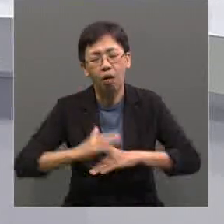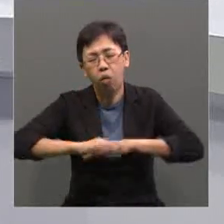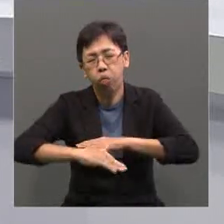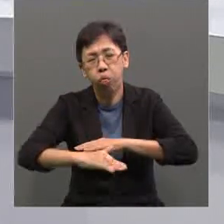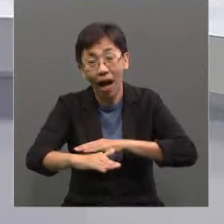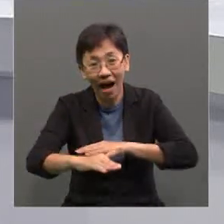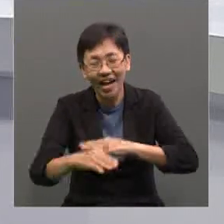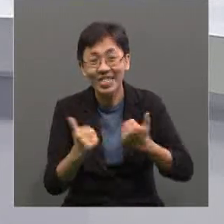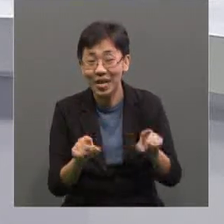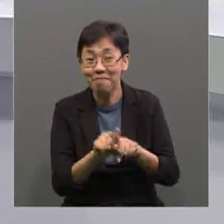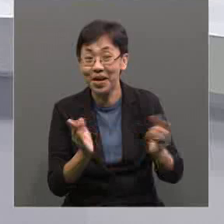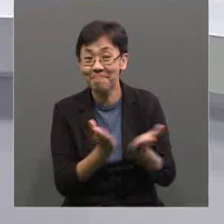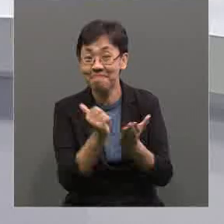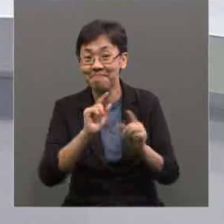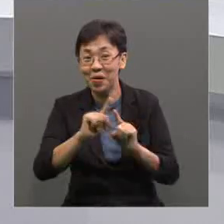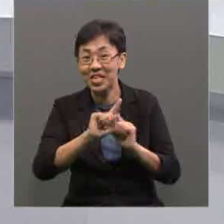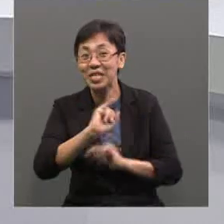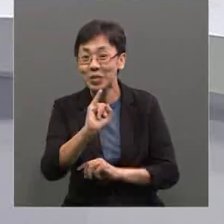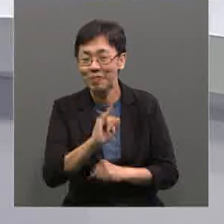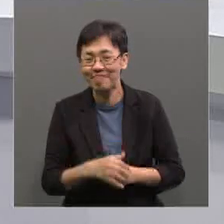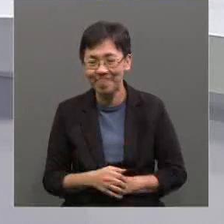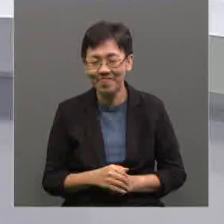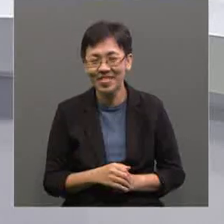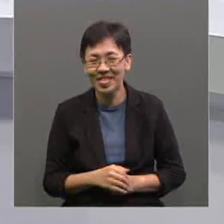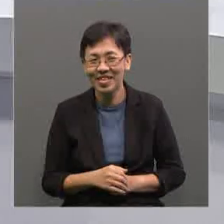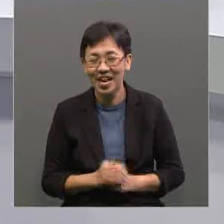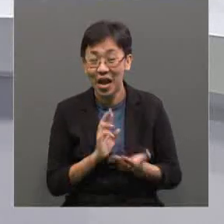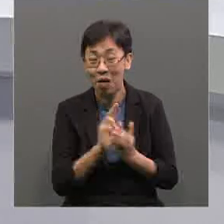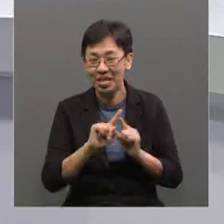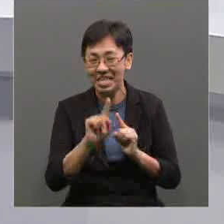่เป็นไงถูกรางวัลที่1แล้วไงเห็นมั้ย เออใช่นะแต่ขอถูกรางวัลที่1จริง จริงเถอะ